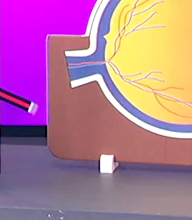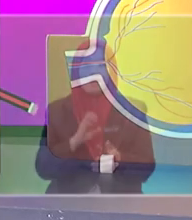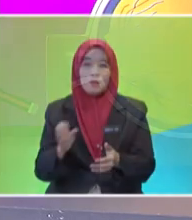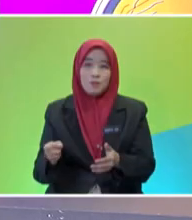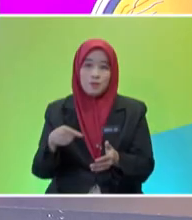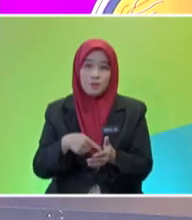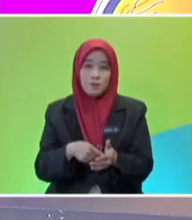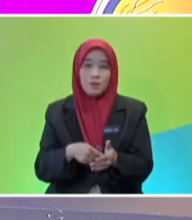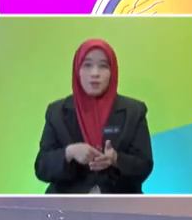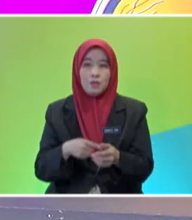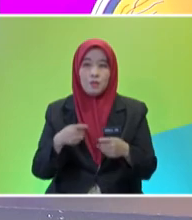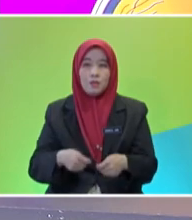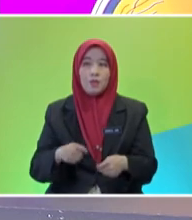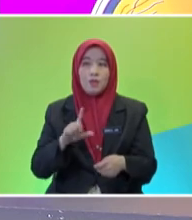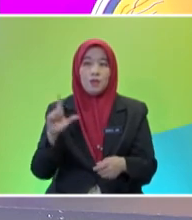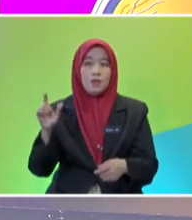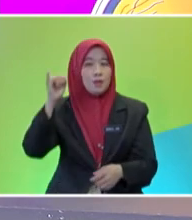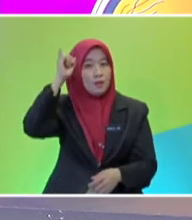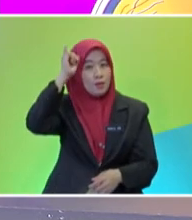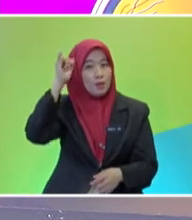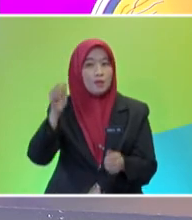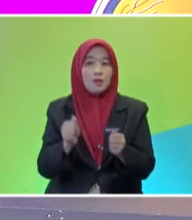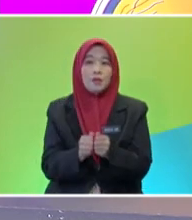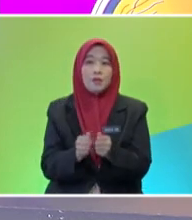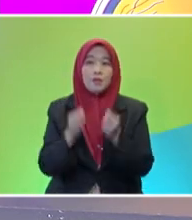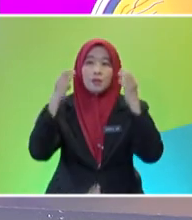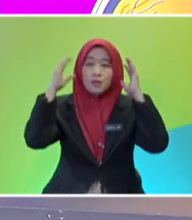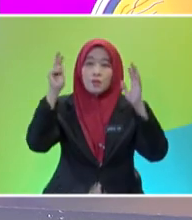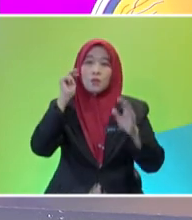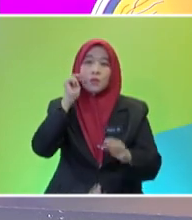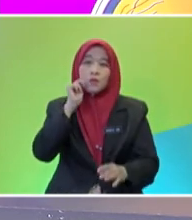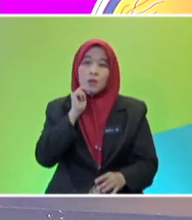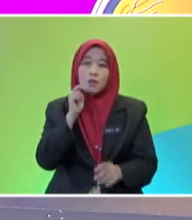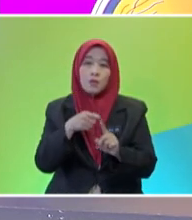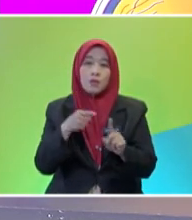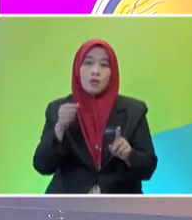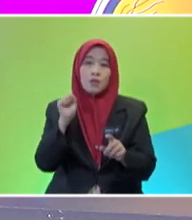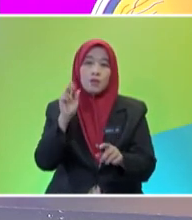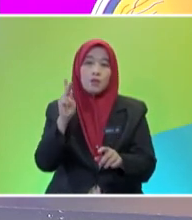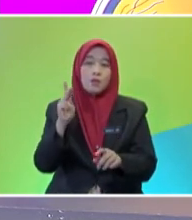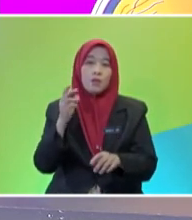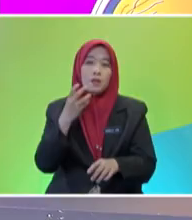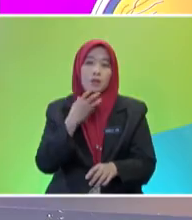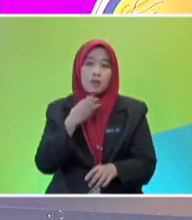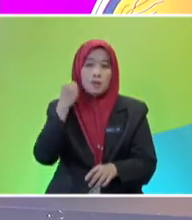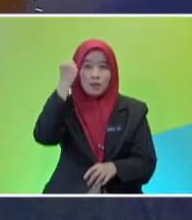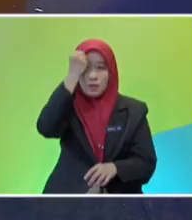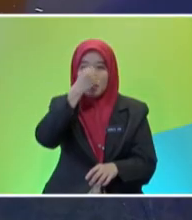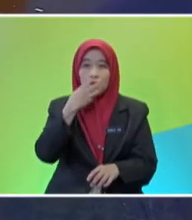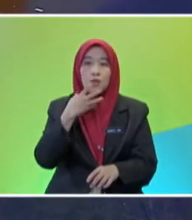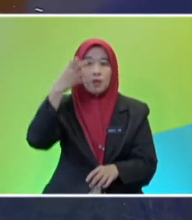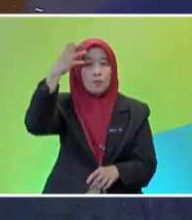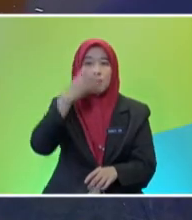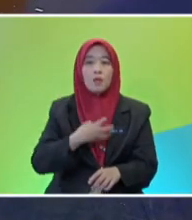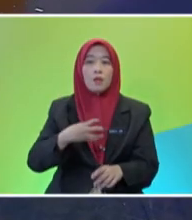ini Abang Irfan bersama dengan Cikgu Noraini binti Andi Arif dari SK Sri Perak, Kuala Lumpur. Assalamualaikum